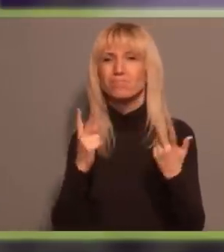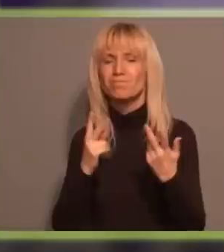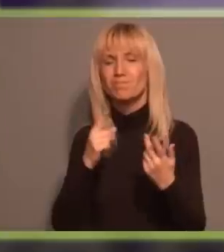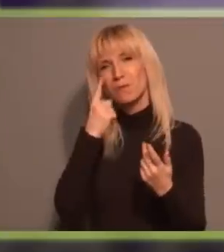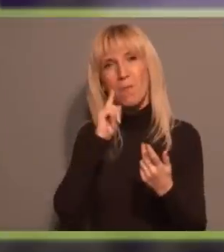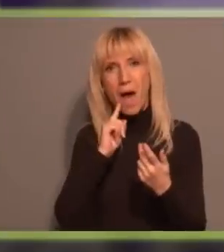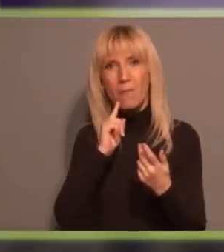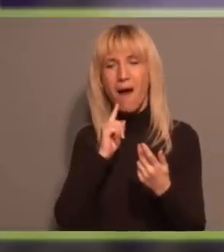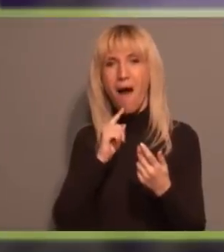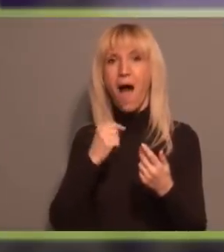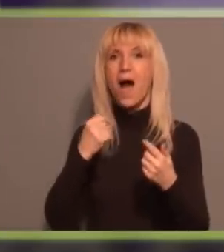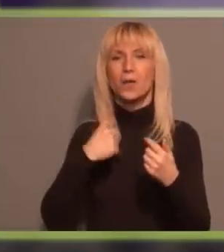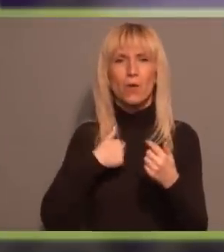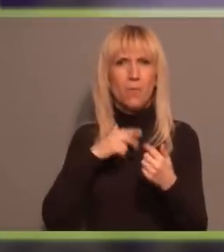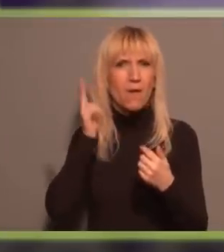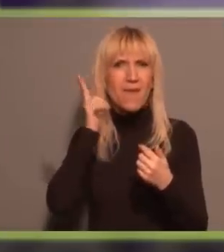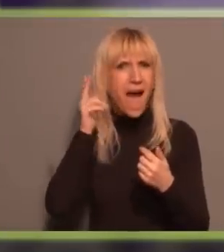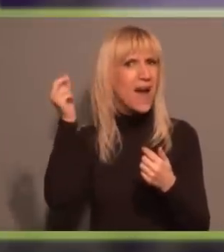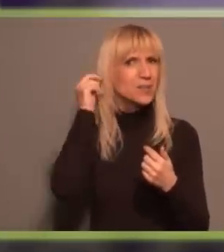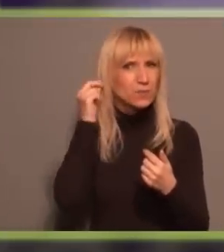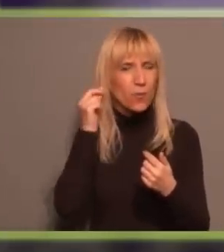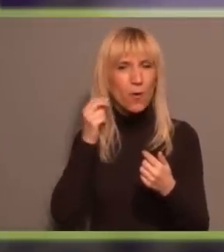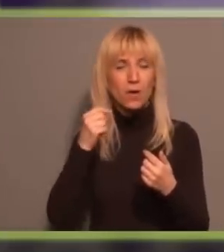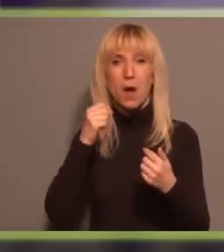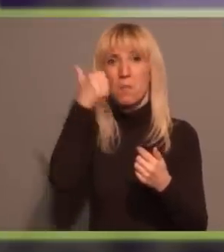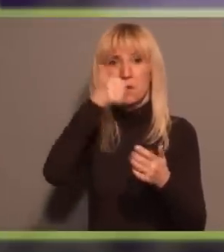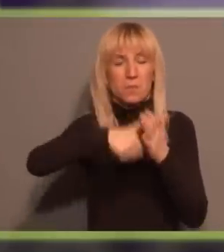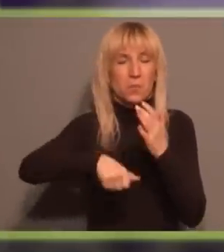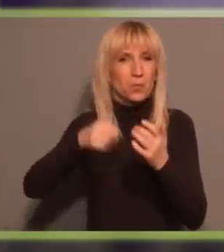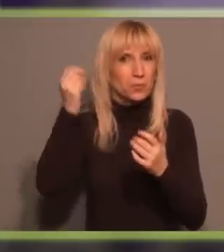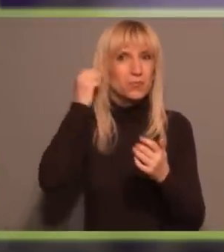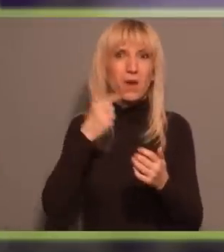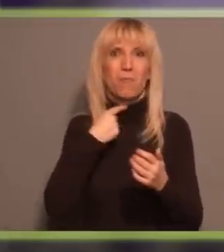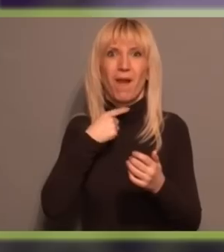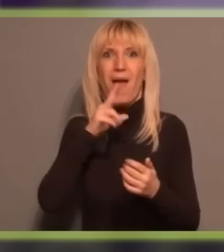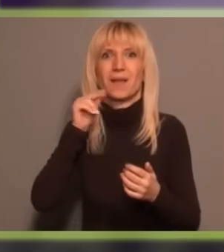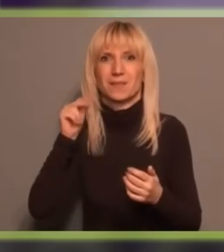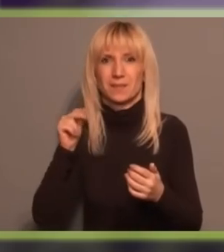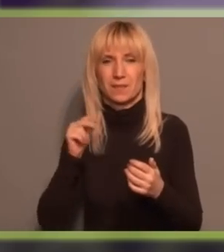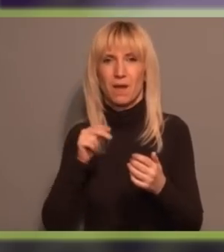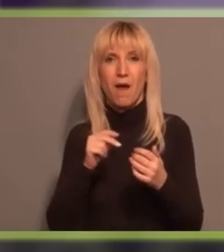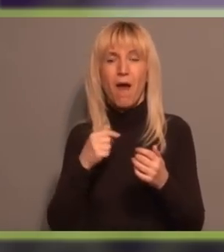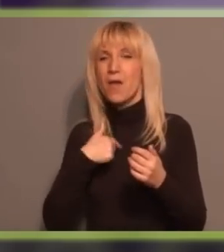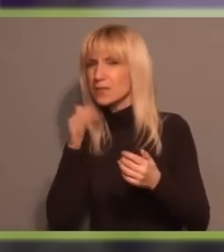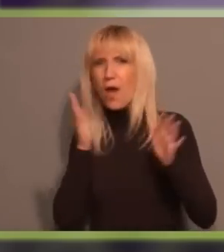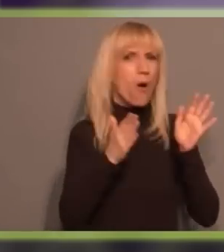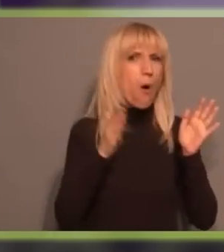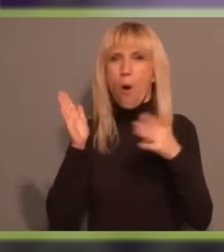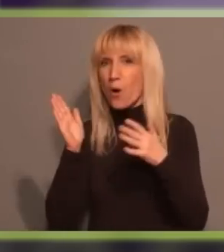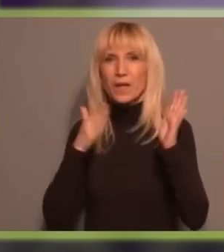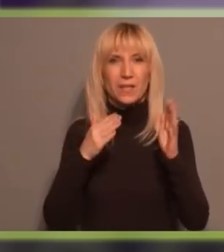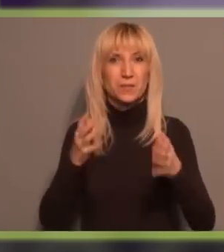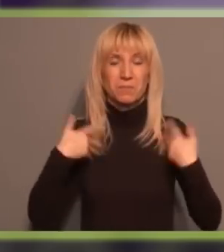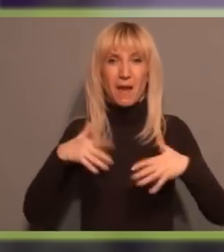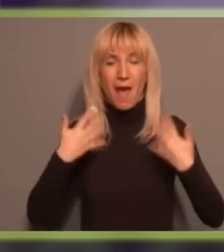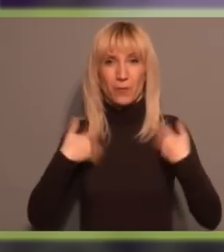pogodim ko je bio mama, a to bio strah zvuk, jer prvi put čujem glas. Ja sve vreme krećem,